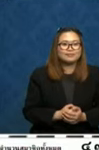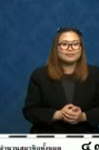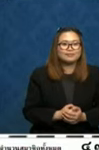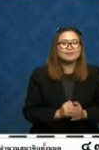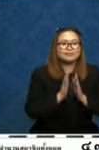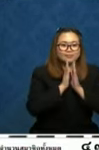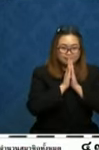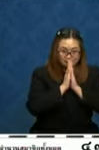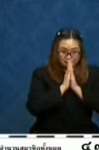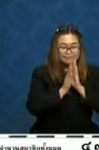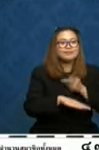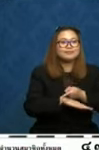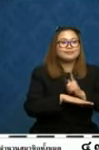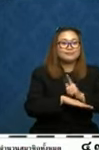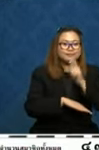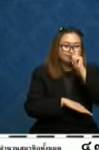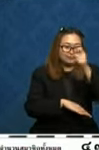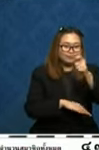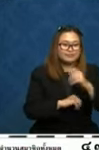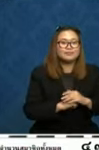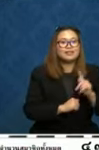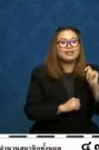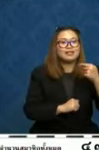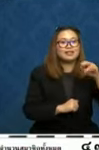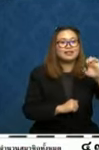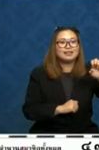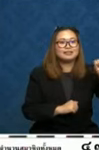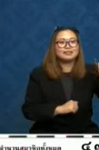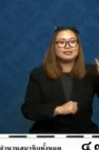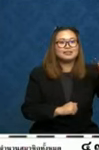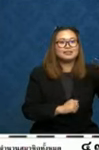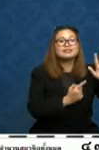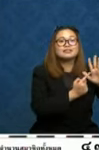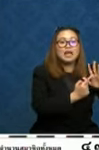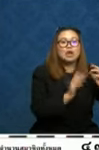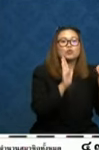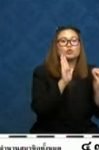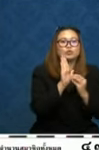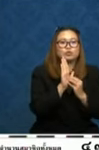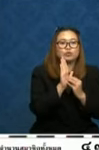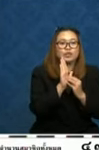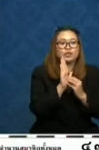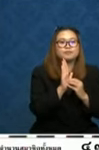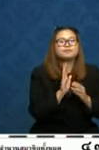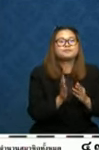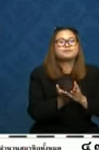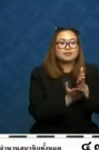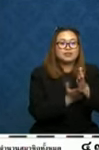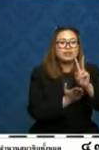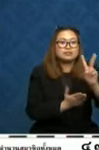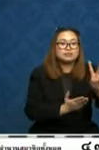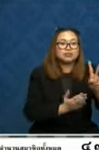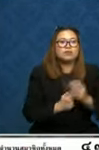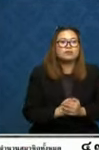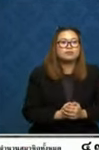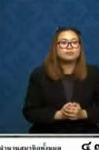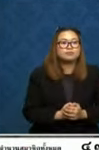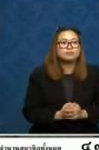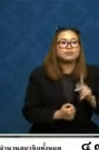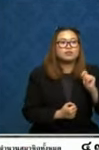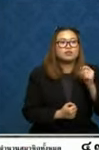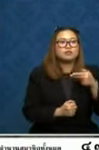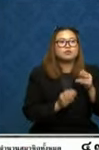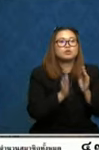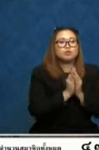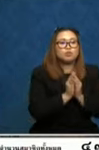เรียนท่านประธานที่เคารพค่ะดิฉันทิศนาชุนวรรณส.ส.แบบแบ่งเขตกรุงเทพมหานครเขต2หรือเขตปทุมวันส